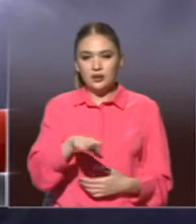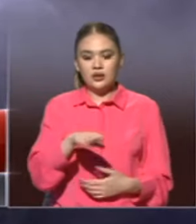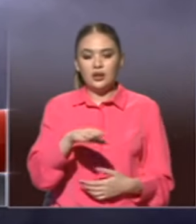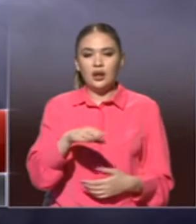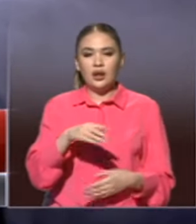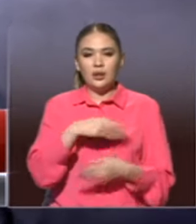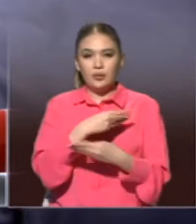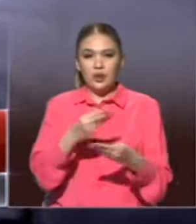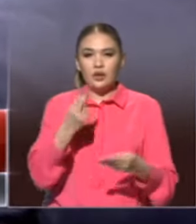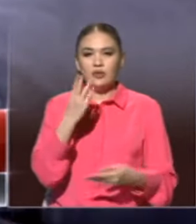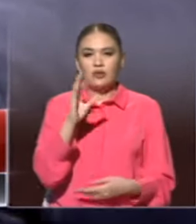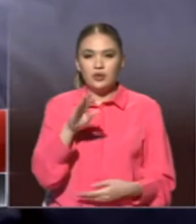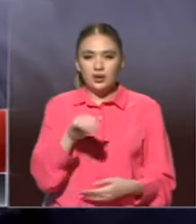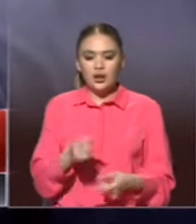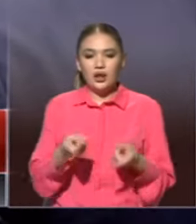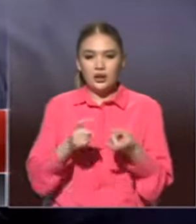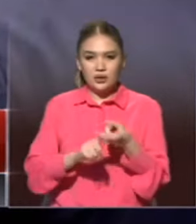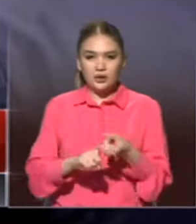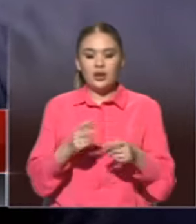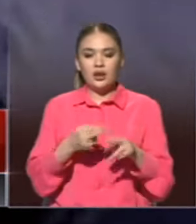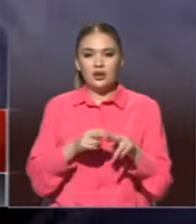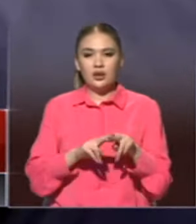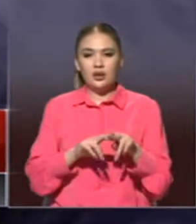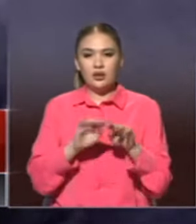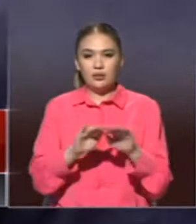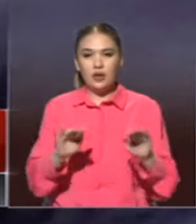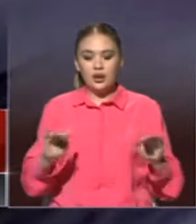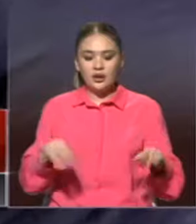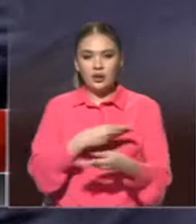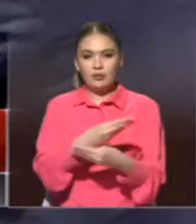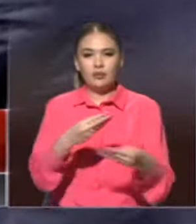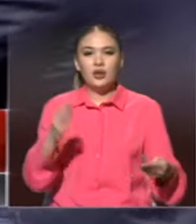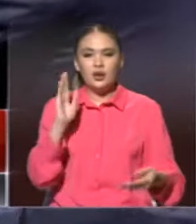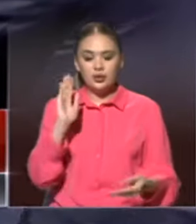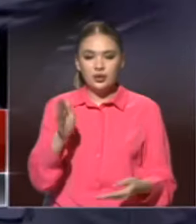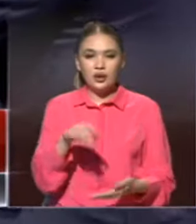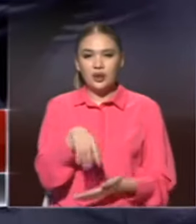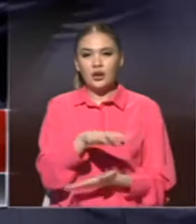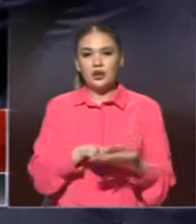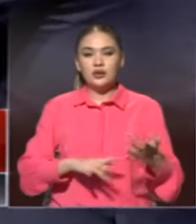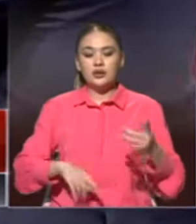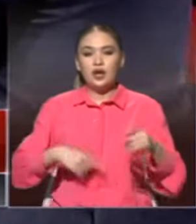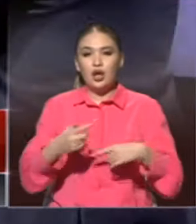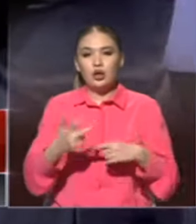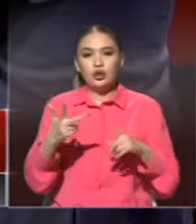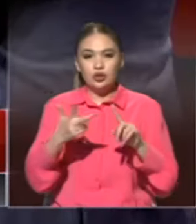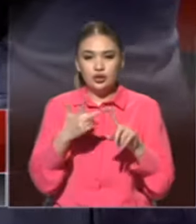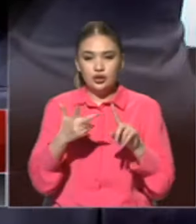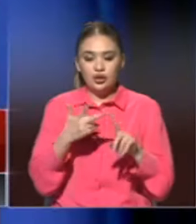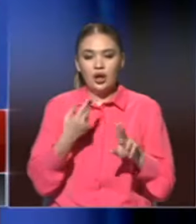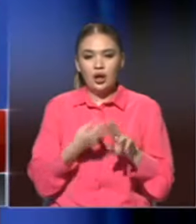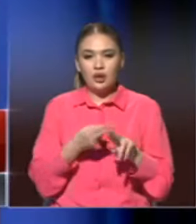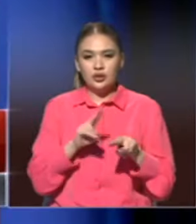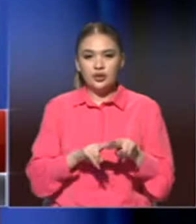негізде осы өңірдің балаларына берілетін болады. Келесі мәселе, үшінші,